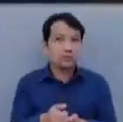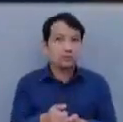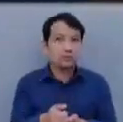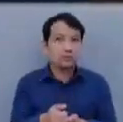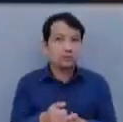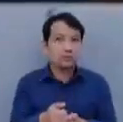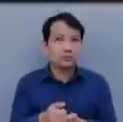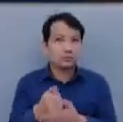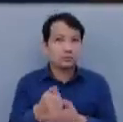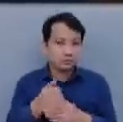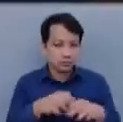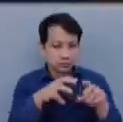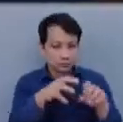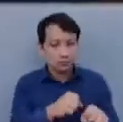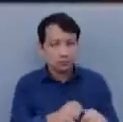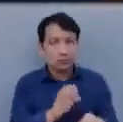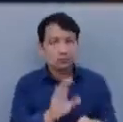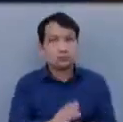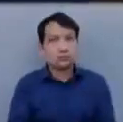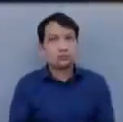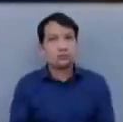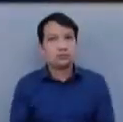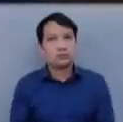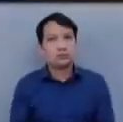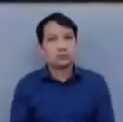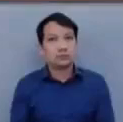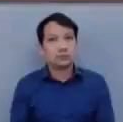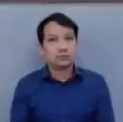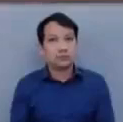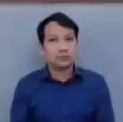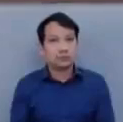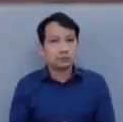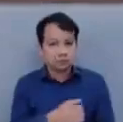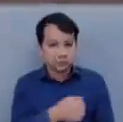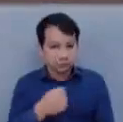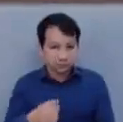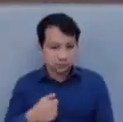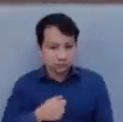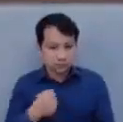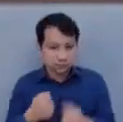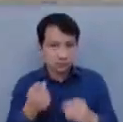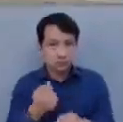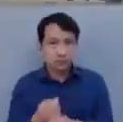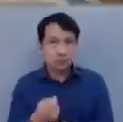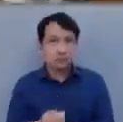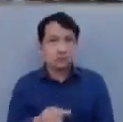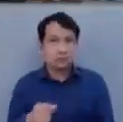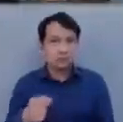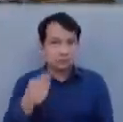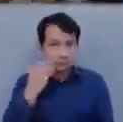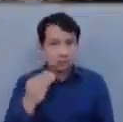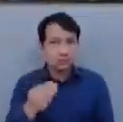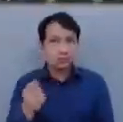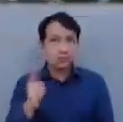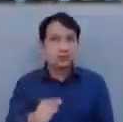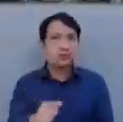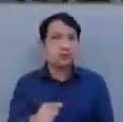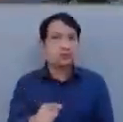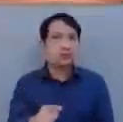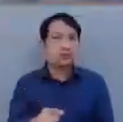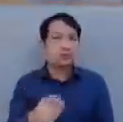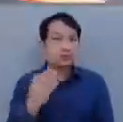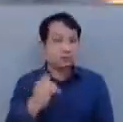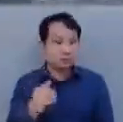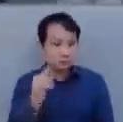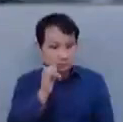pagkakadakip sa suspect na ng araw ng taxi ko. Inamin naman ni Misador ang nagawa at sinabing lango pa siya sa